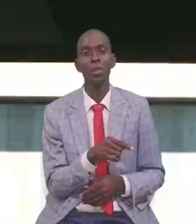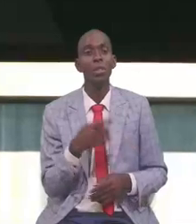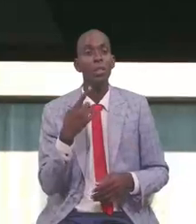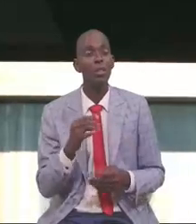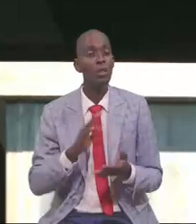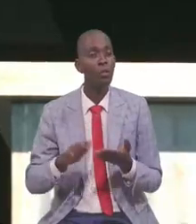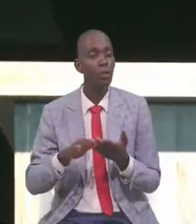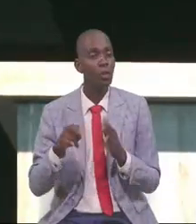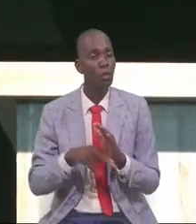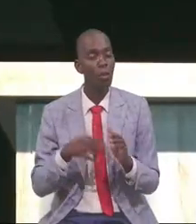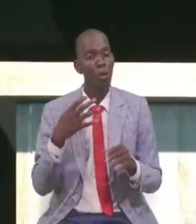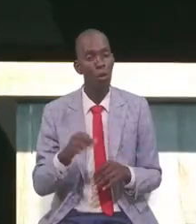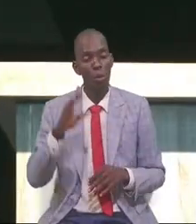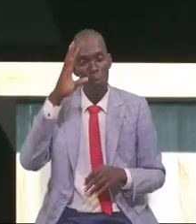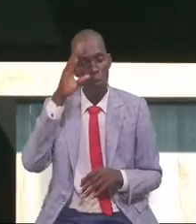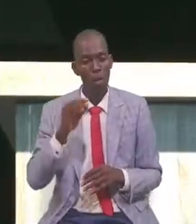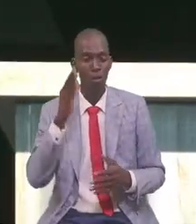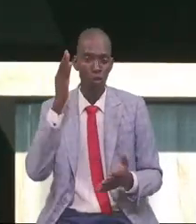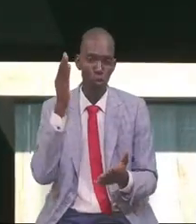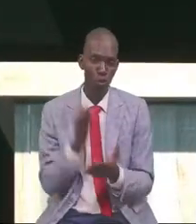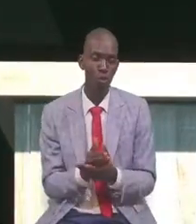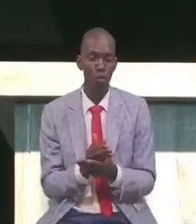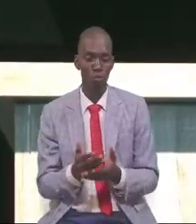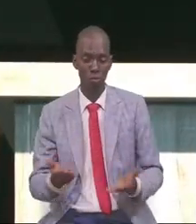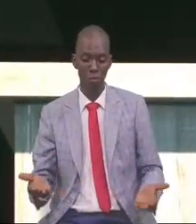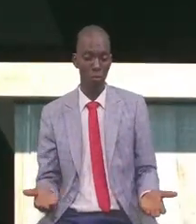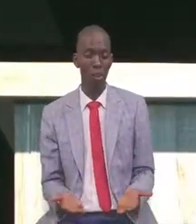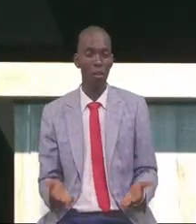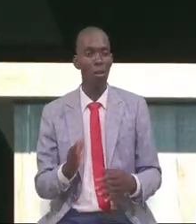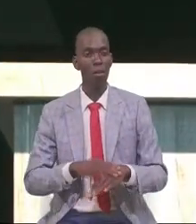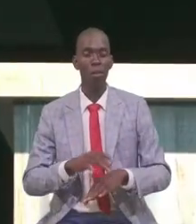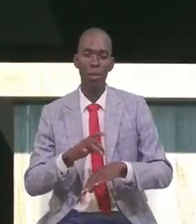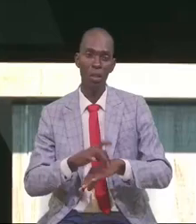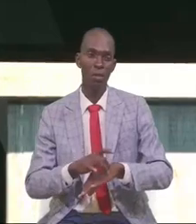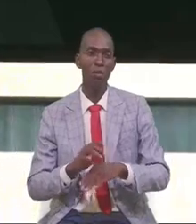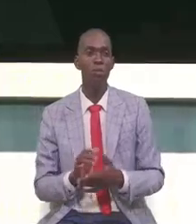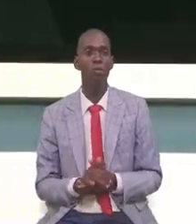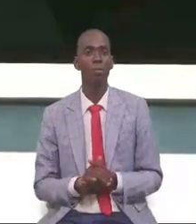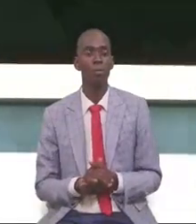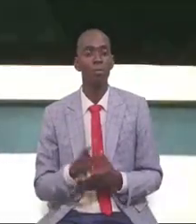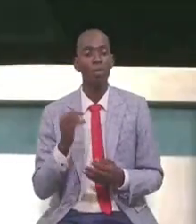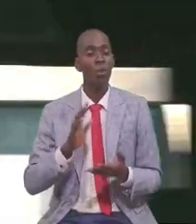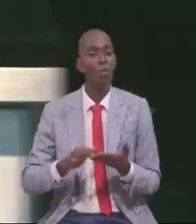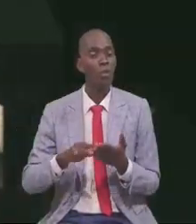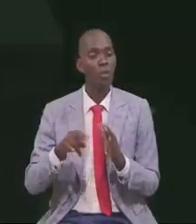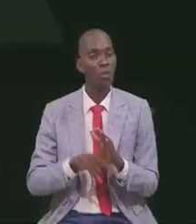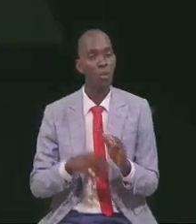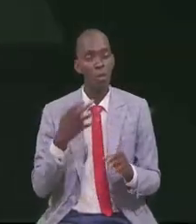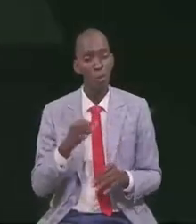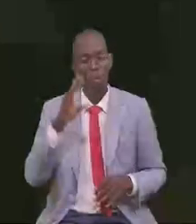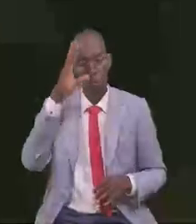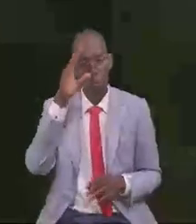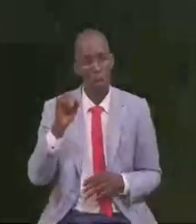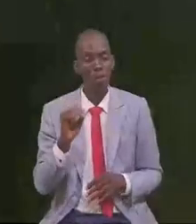l'homme s'arrête ici sur la terre. Le pardon de l'homme